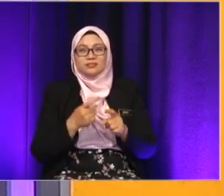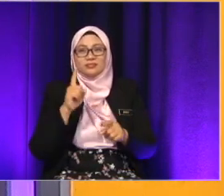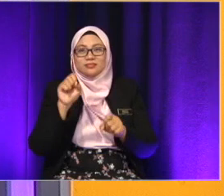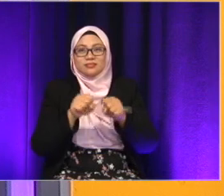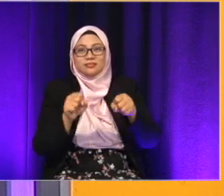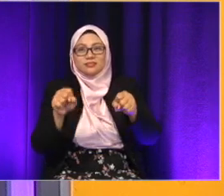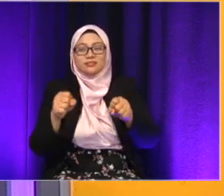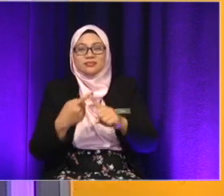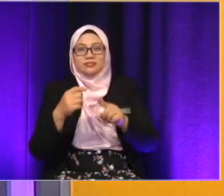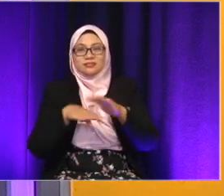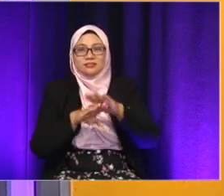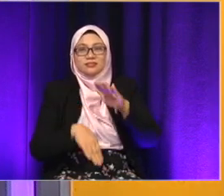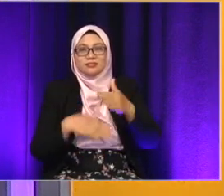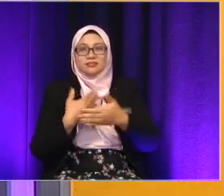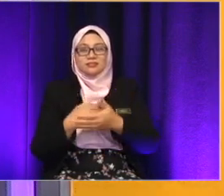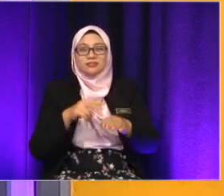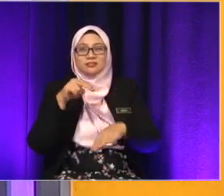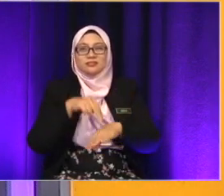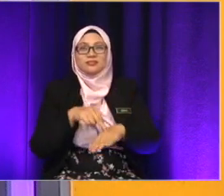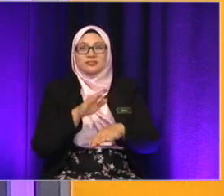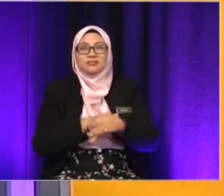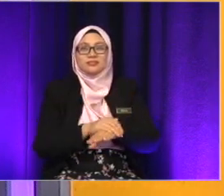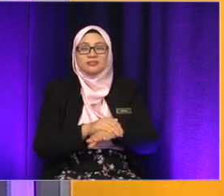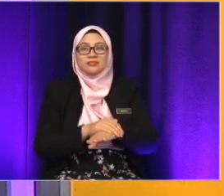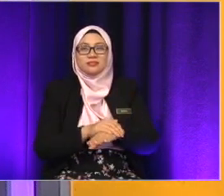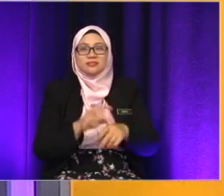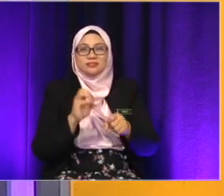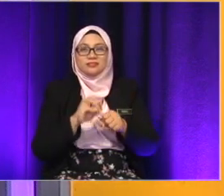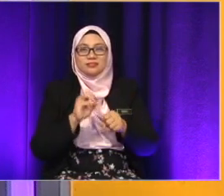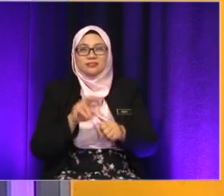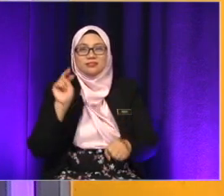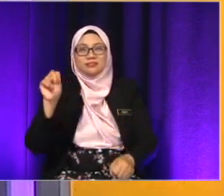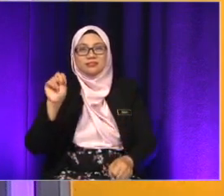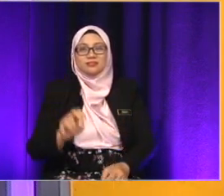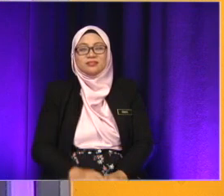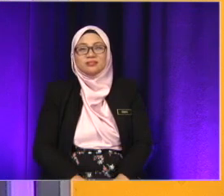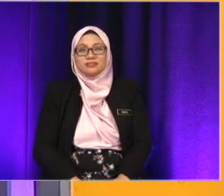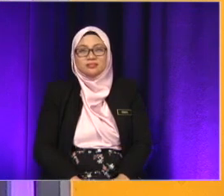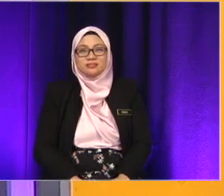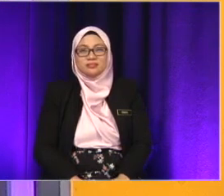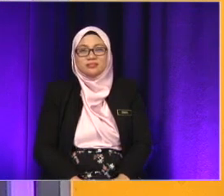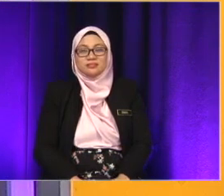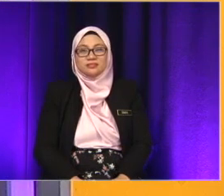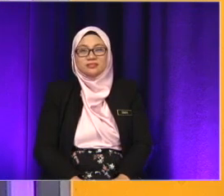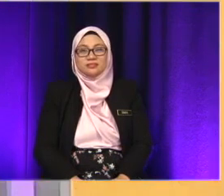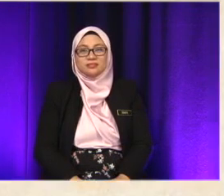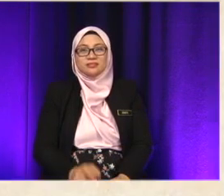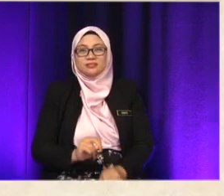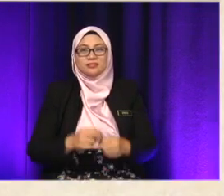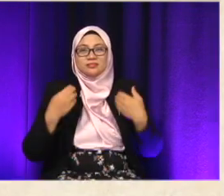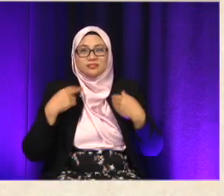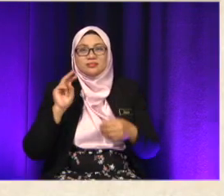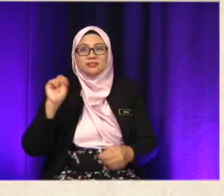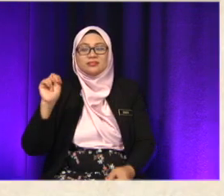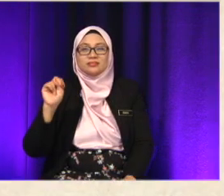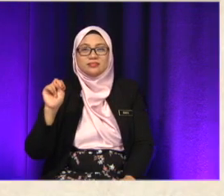ke atas, itu saja. Ini dalam keadaan neutral. Tadi cikgu kata tadi dalam keadaan dia neutral. Nampak tengok ni ada ini neutral. Maknanya dia